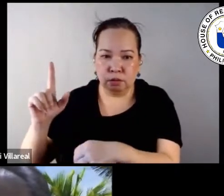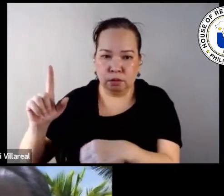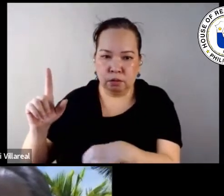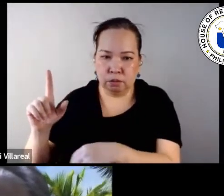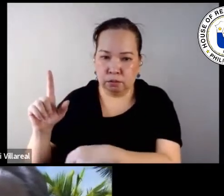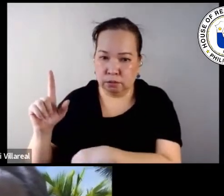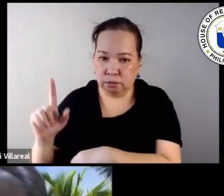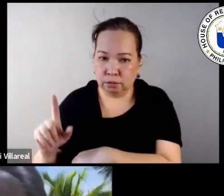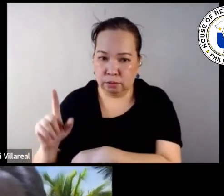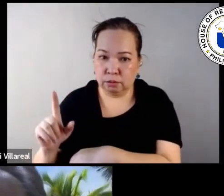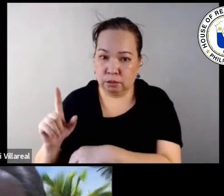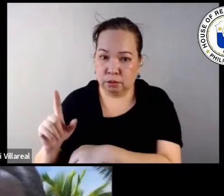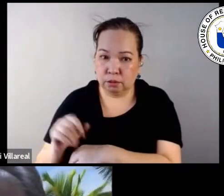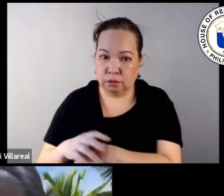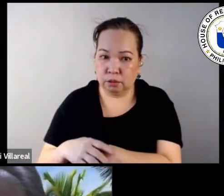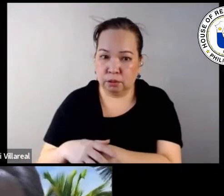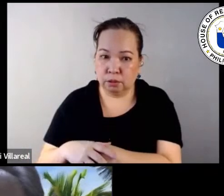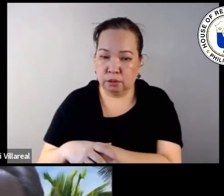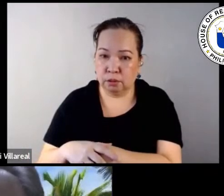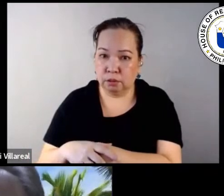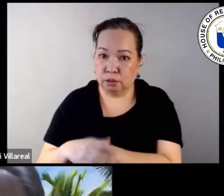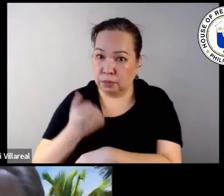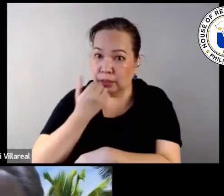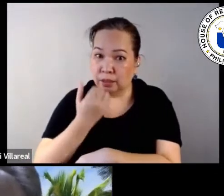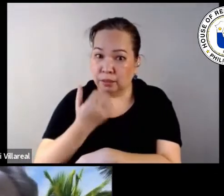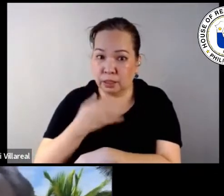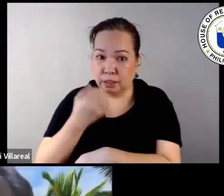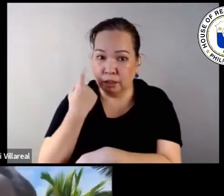intindi ko o mali yung intindi ko?